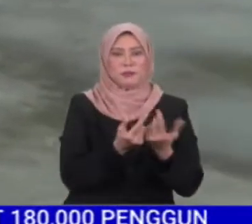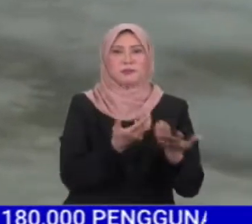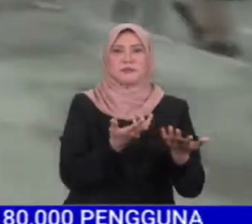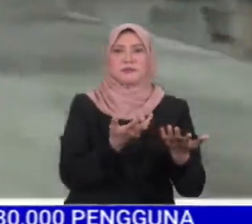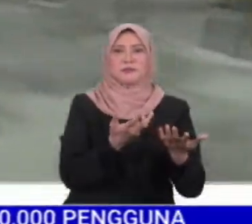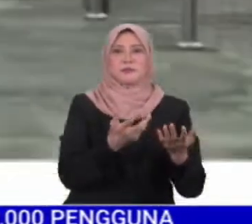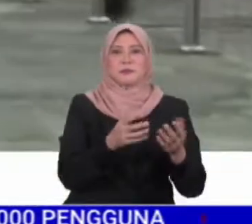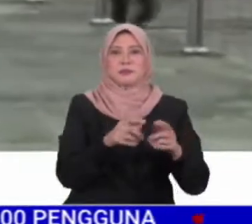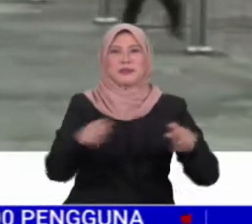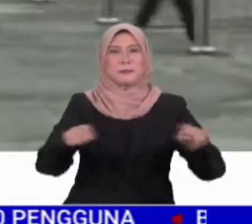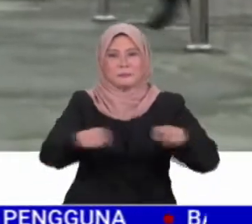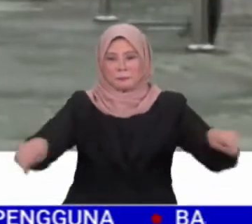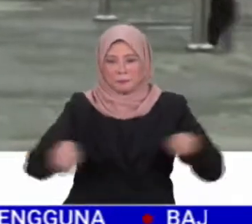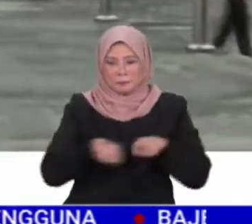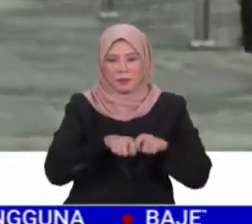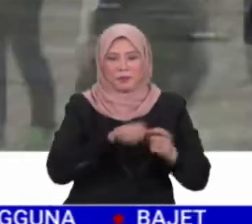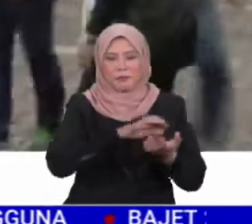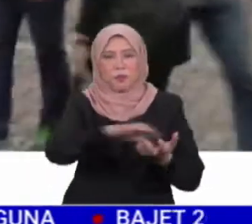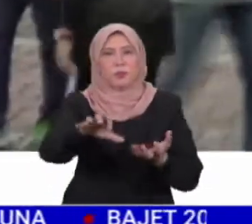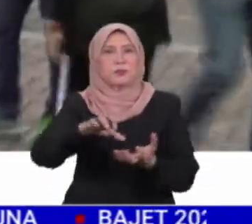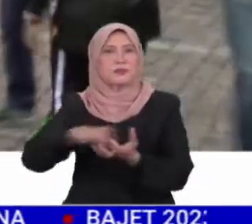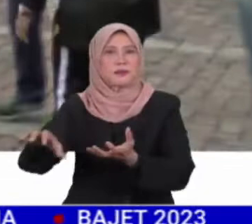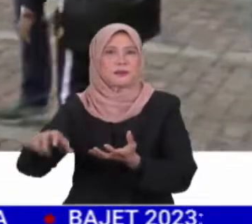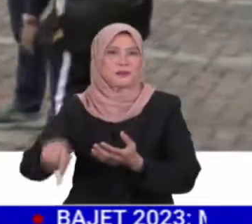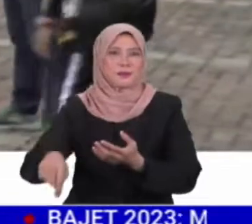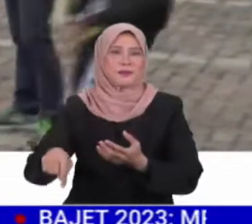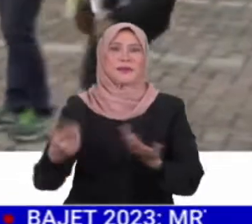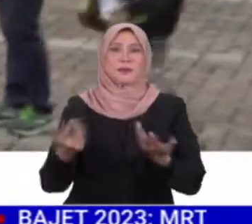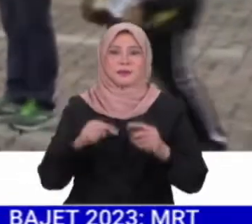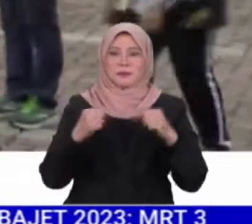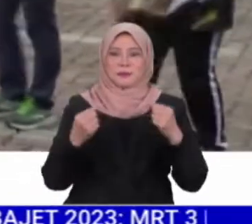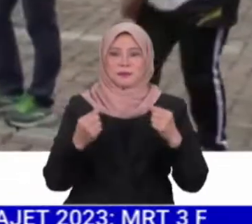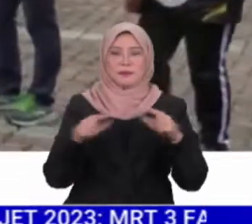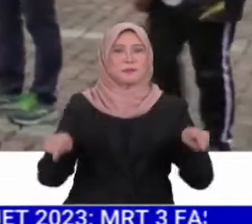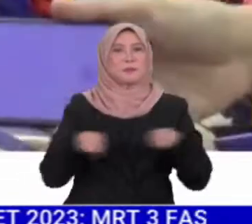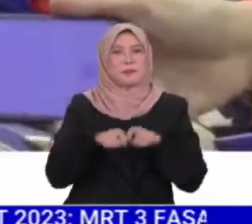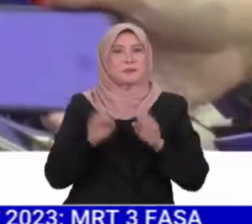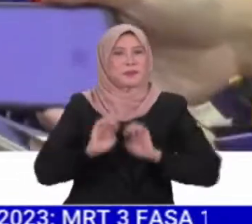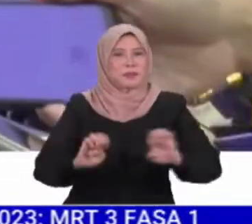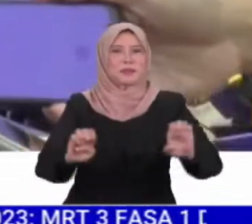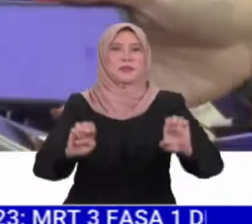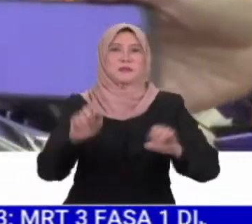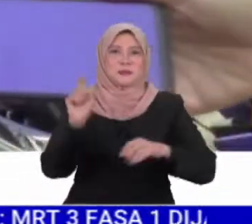Melaka, yang keperluan-keperluan yang emergency, mana banyak